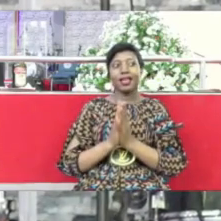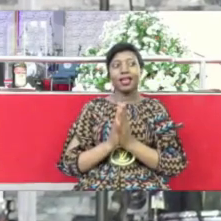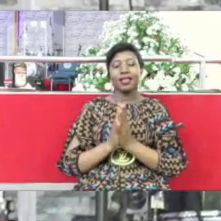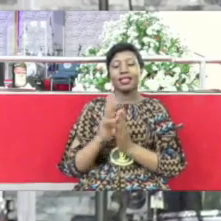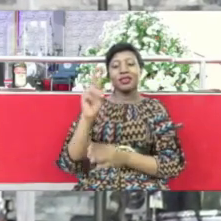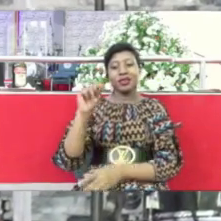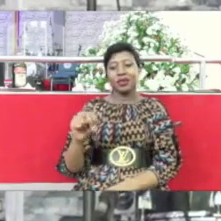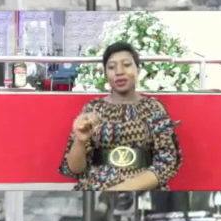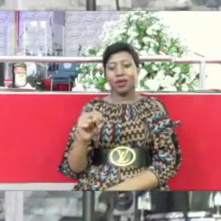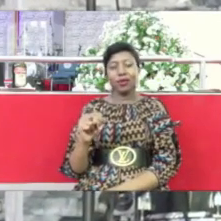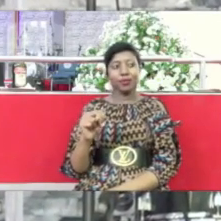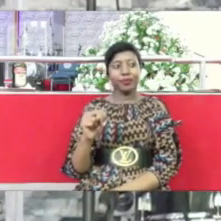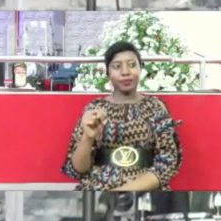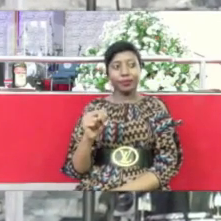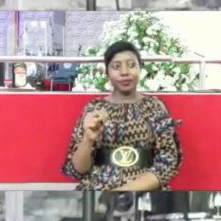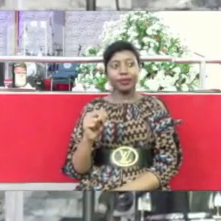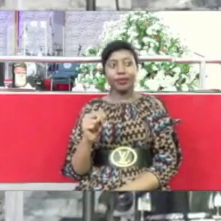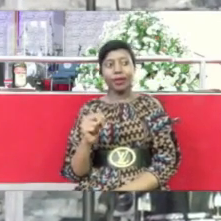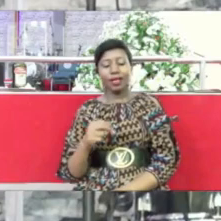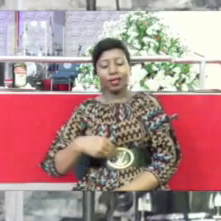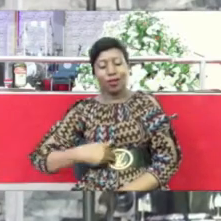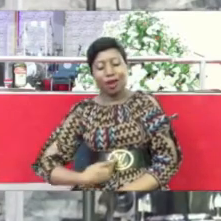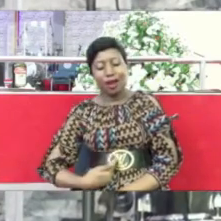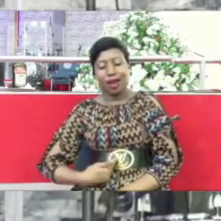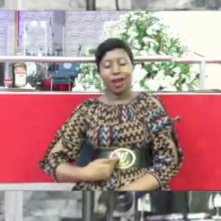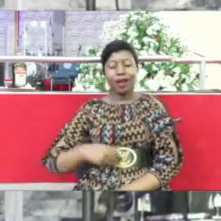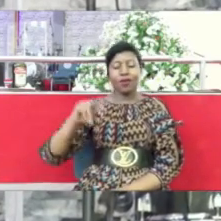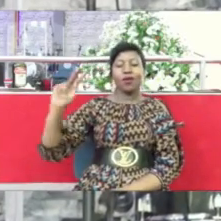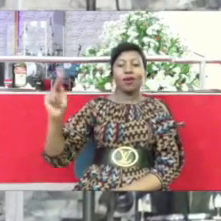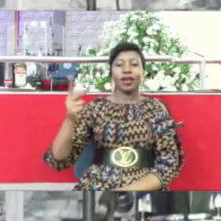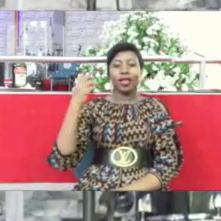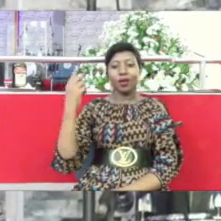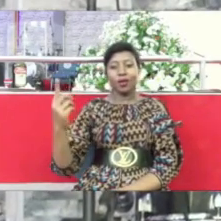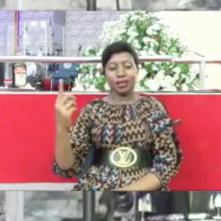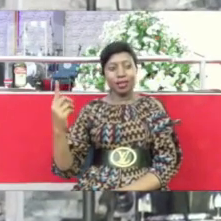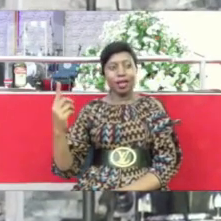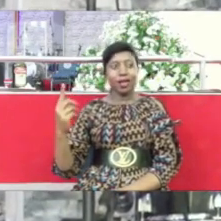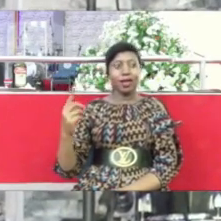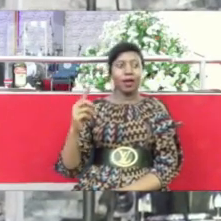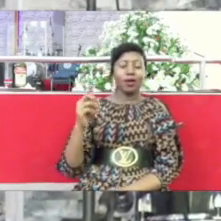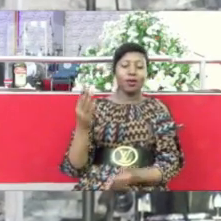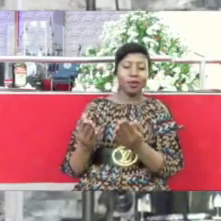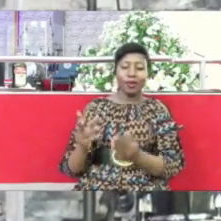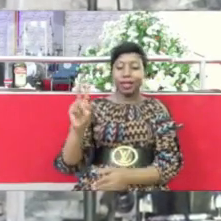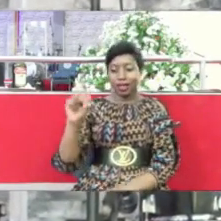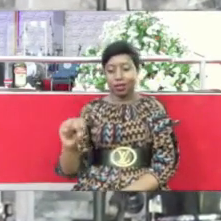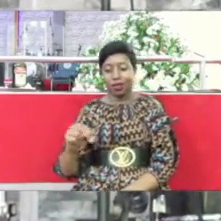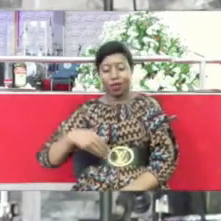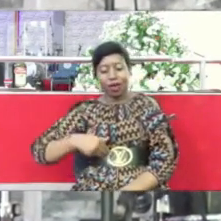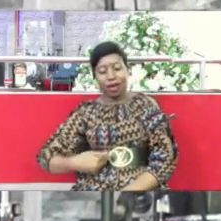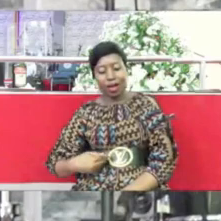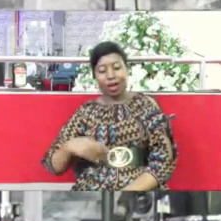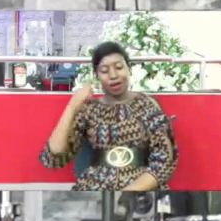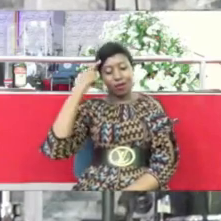njaa ya Kenya Kwanza. There is no hunger for Kenya Kwanza. Njaa ni njaa. Hunger is hunger. Wengine